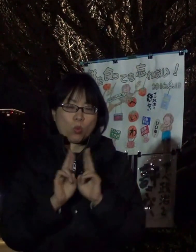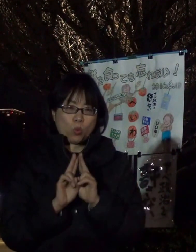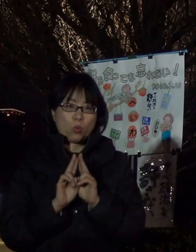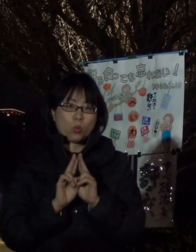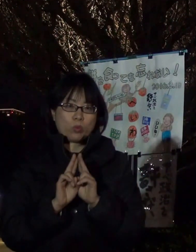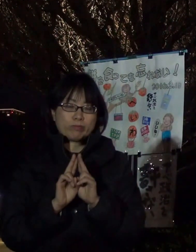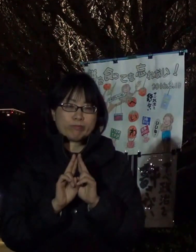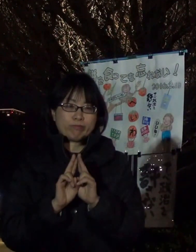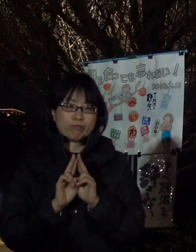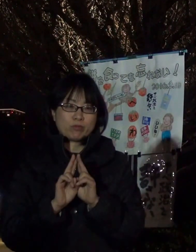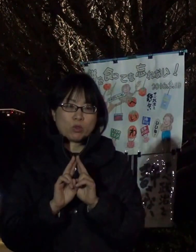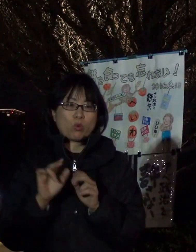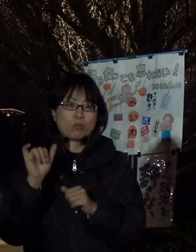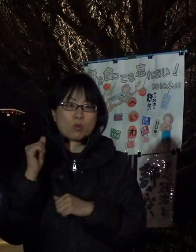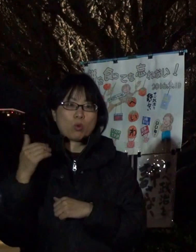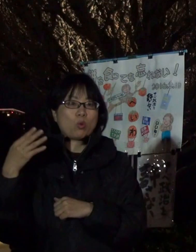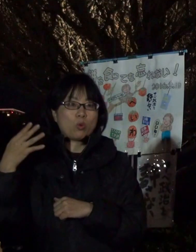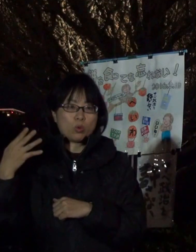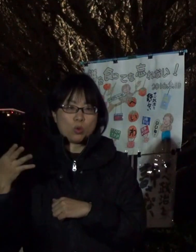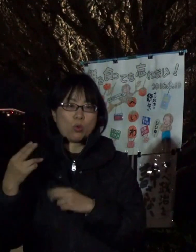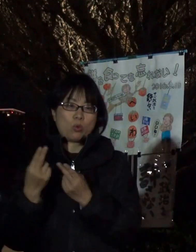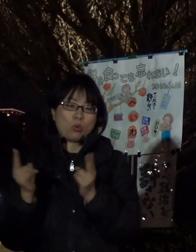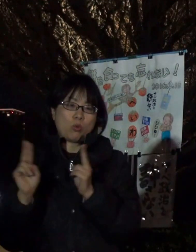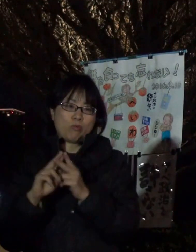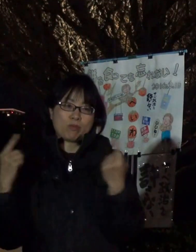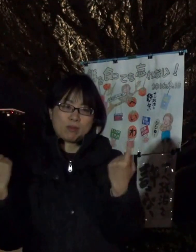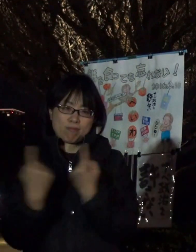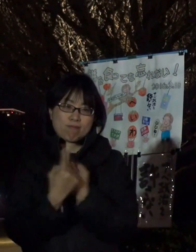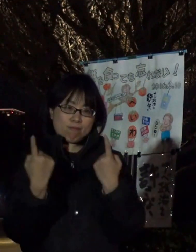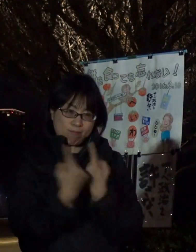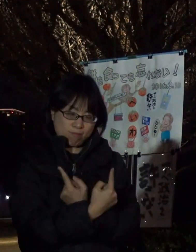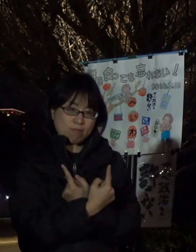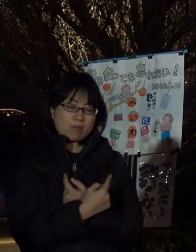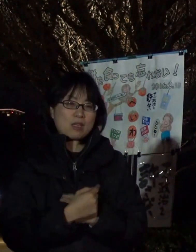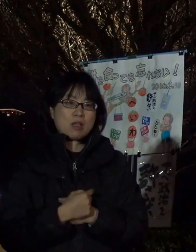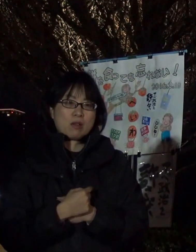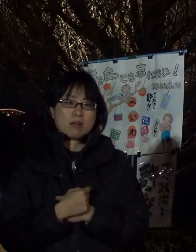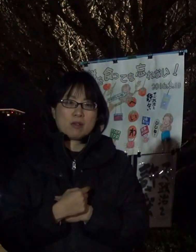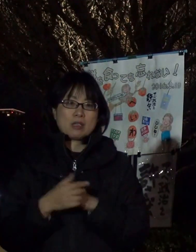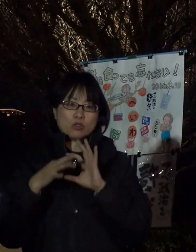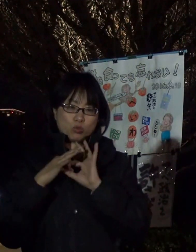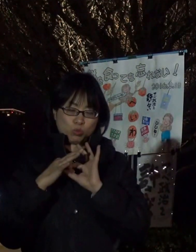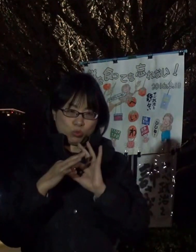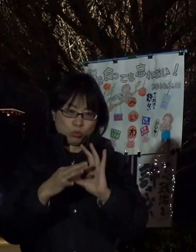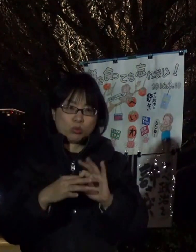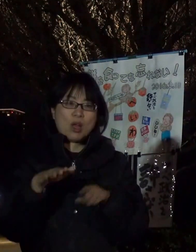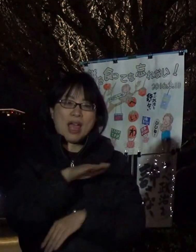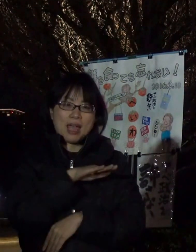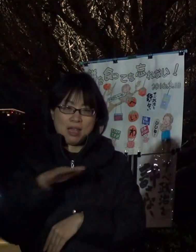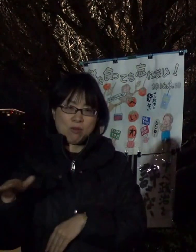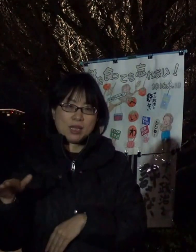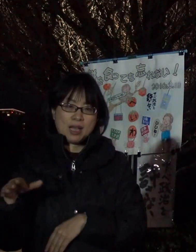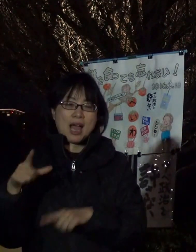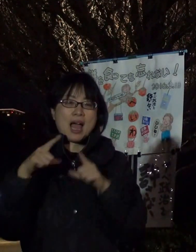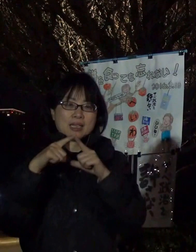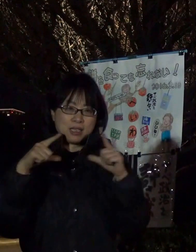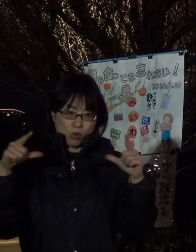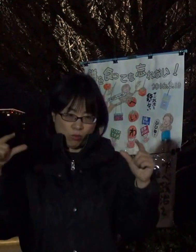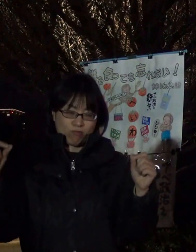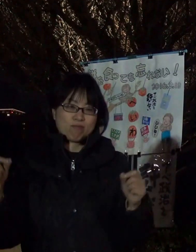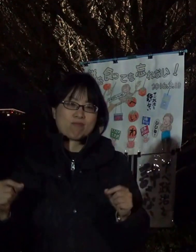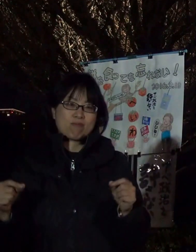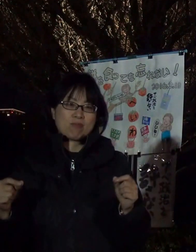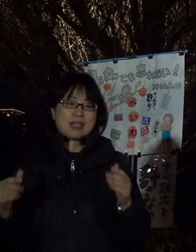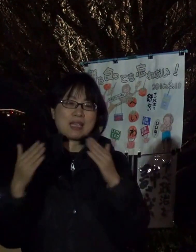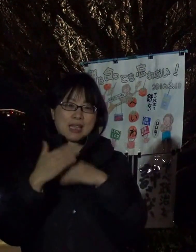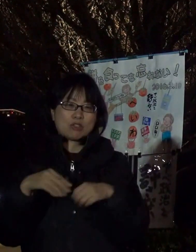与野党逆転して政権交代してもずっと、平和な日本であるように、頑張って運